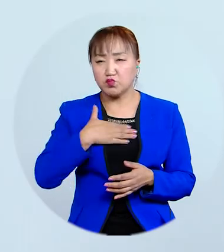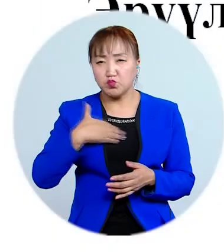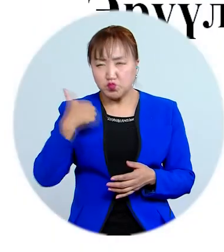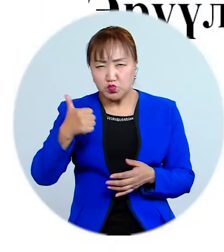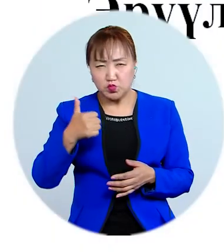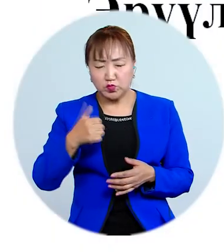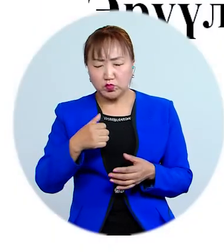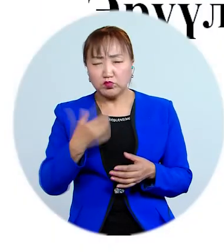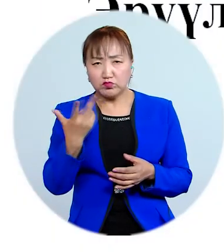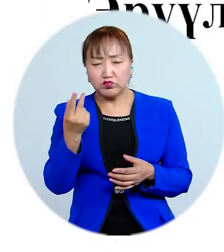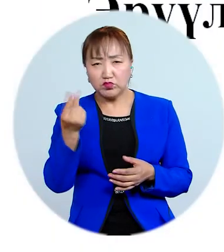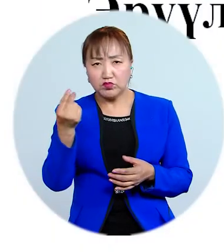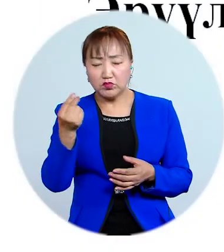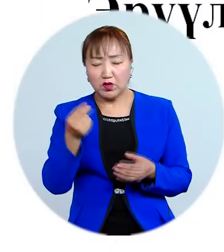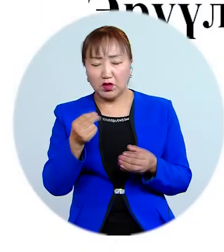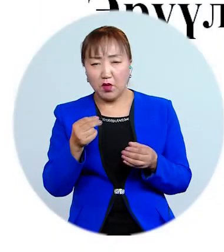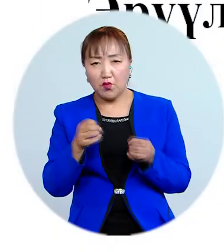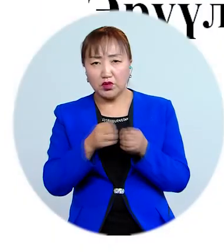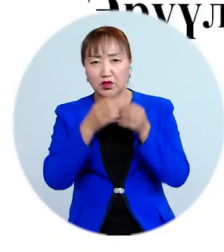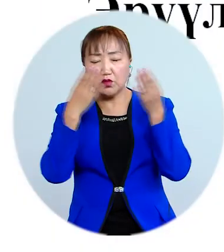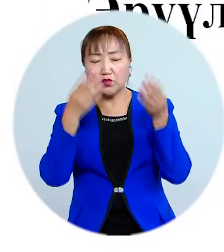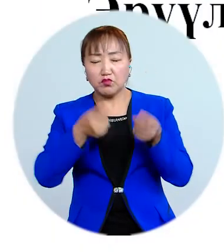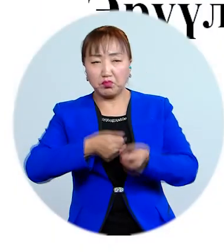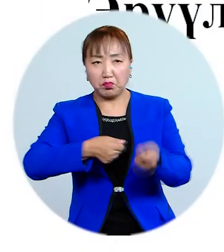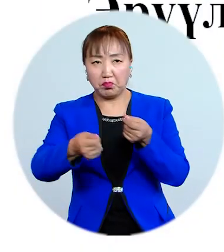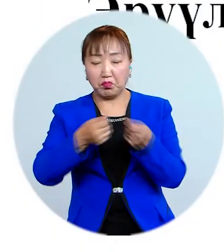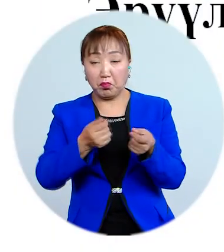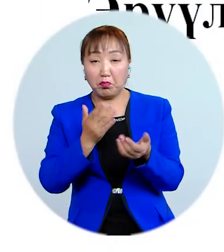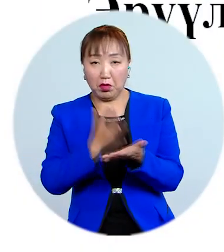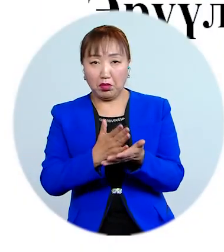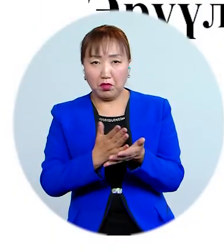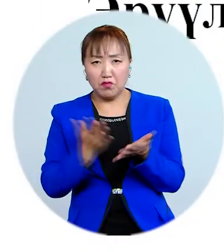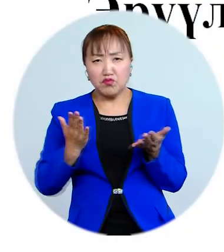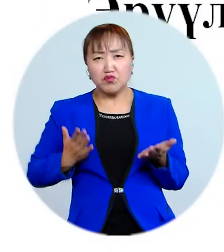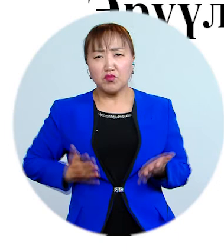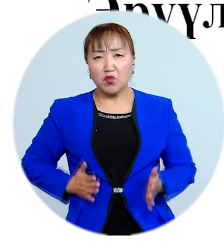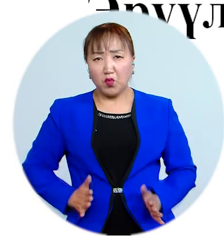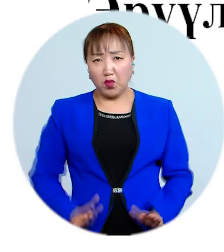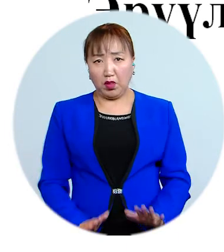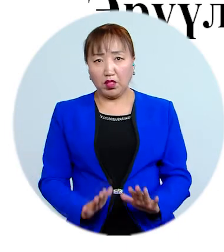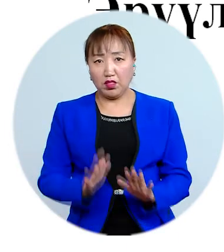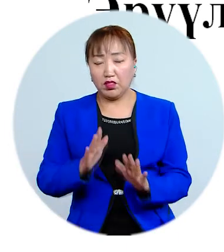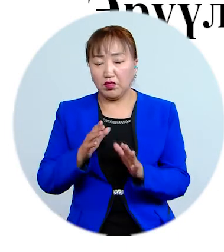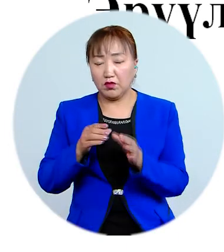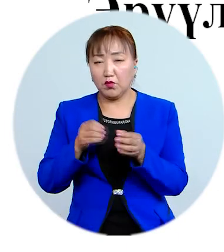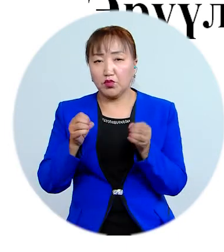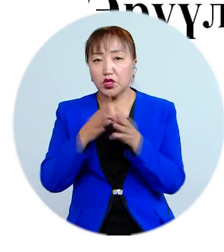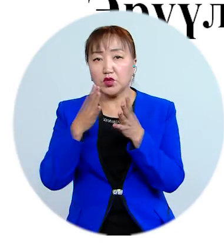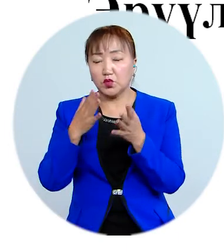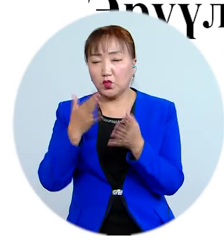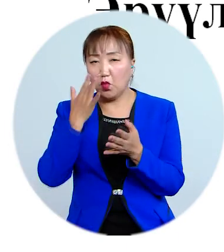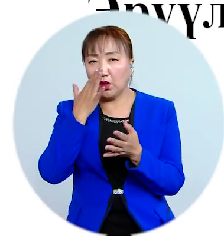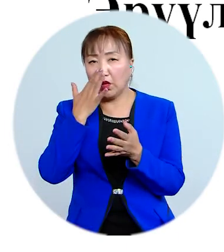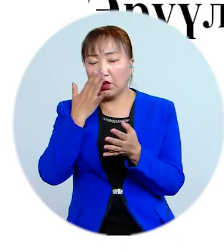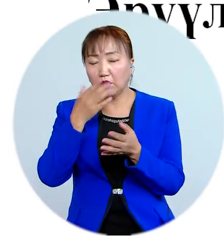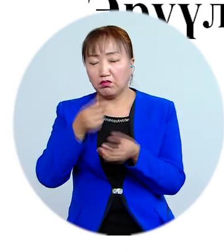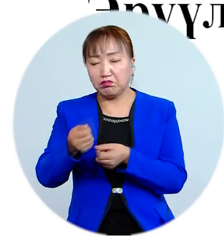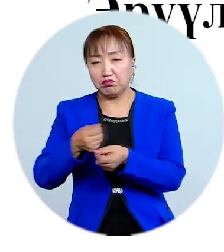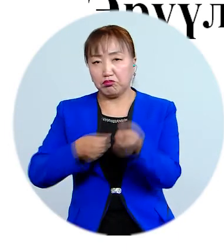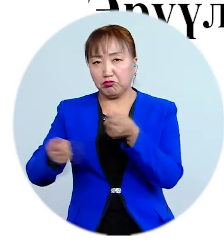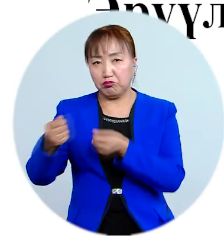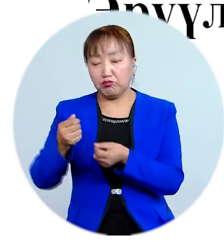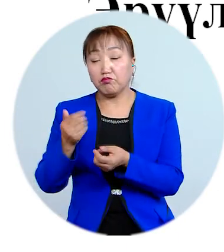те. Хүмүүсийн нөгөө хүсэж байгаа зүйл дээр нь янз бүрийн бүтээгдэхүүн гаргаад тэгээ нөгөө бүтээгдэхүүн одоо хиймэлж үт юм уу хуурамч үт юм. Эсвэл